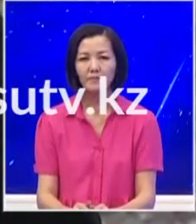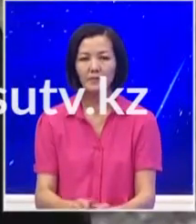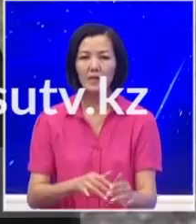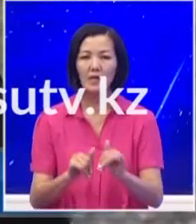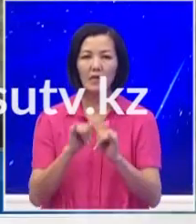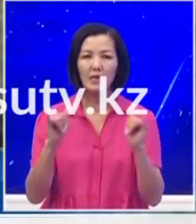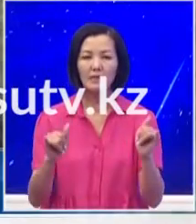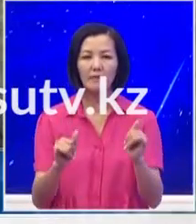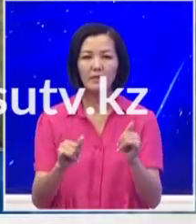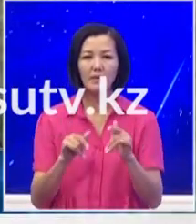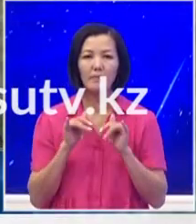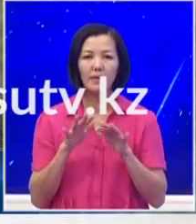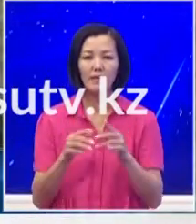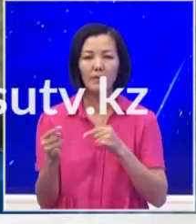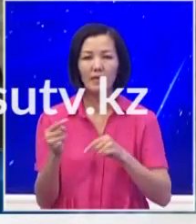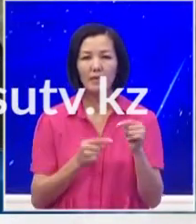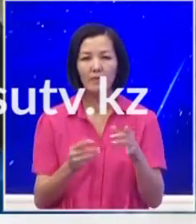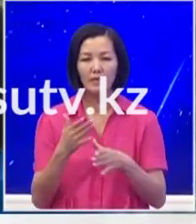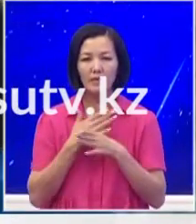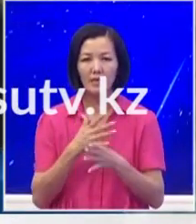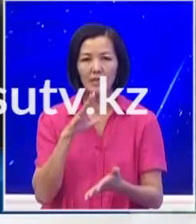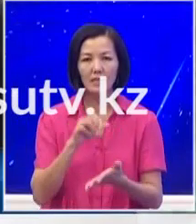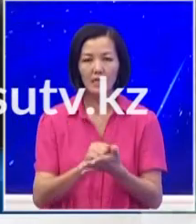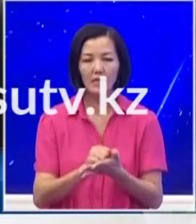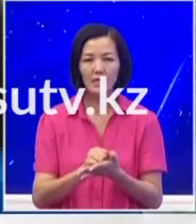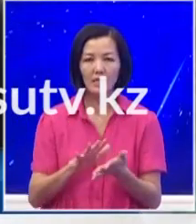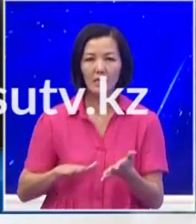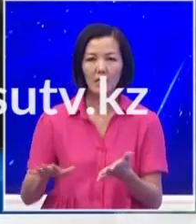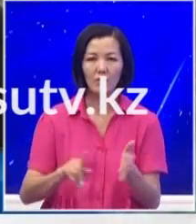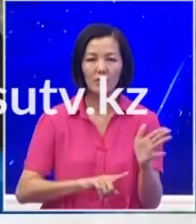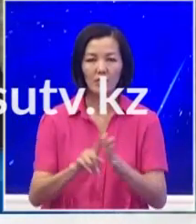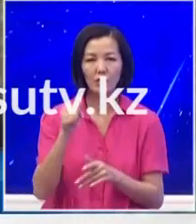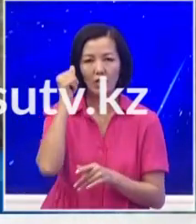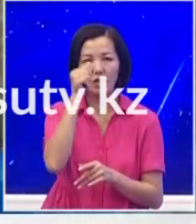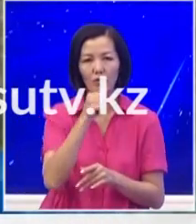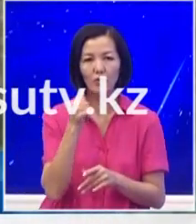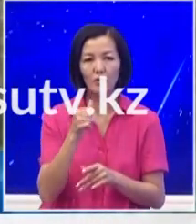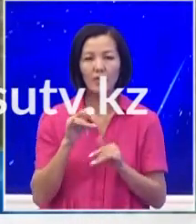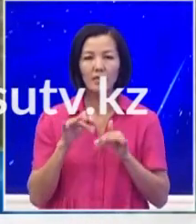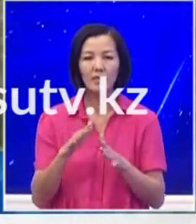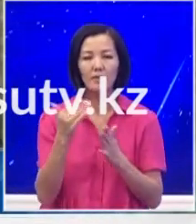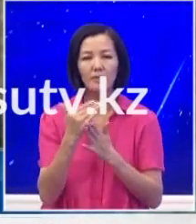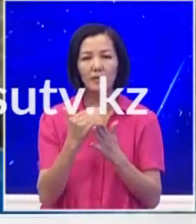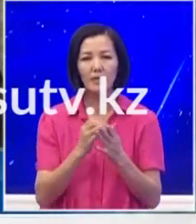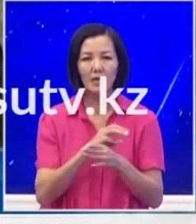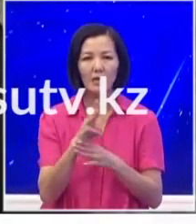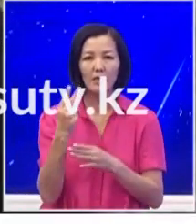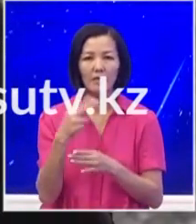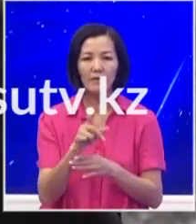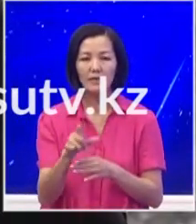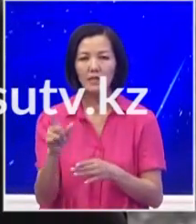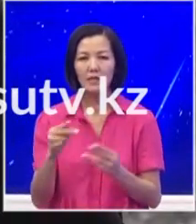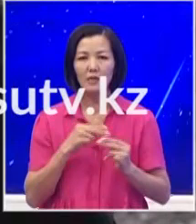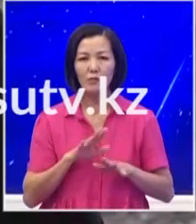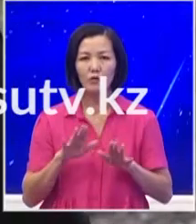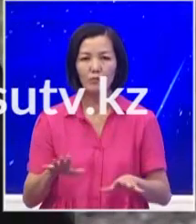Развитие предпринимательства положительно сказывается и на занятости в районе. С начала года деятельность программы «Бастау Бизнес» обеспечила 20 жителей